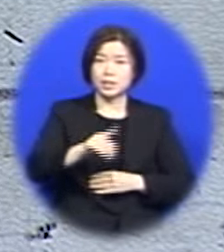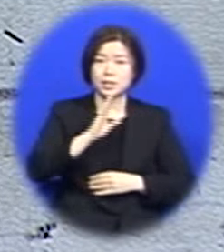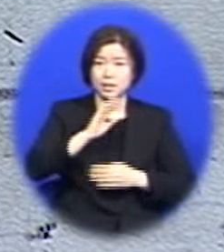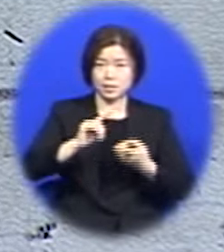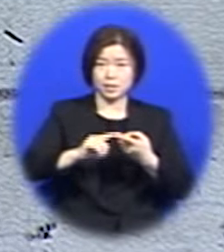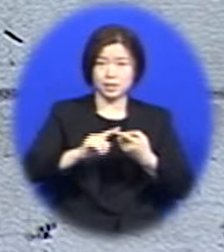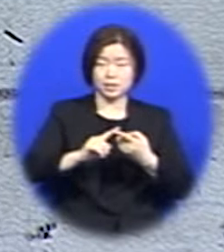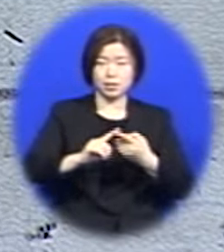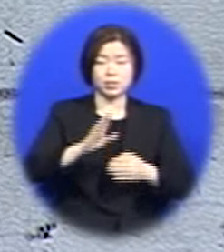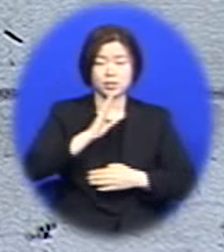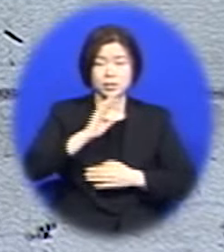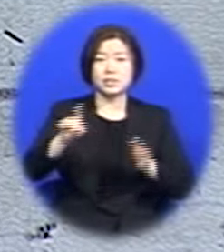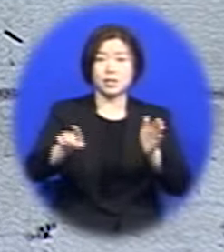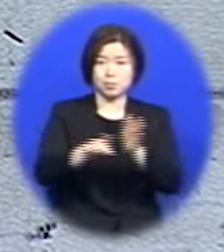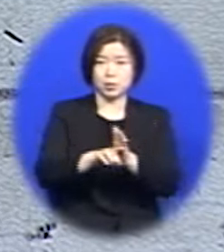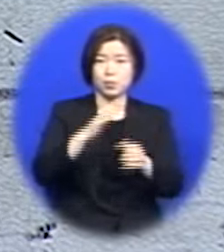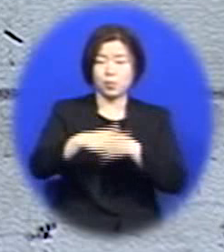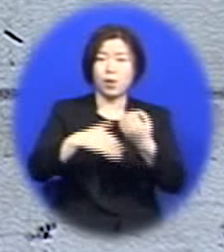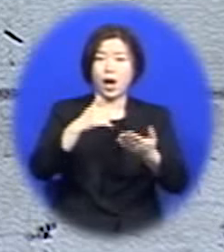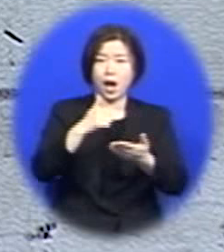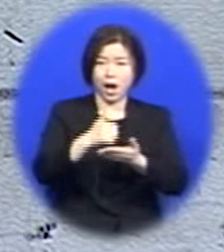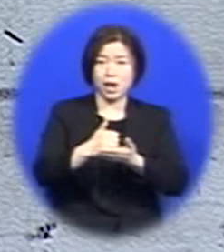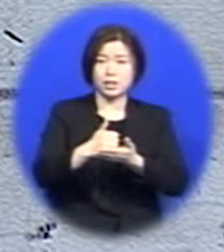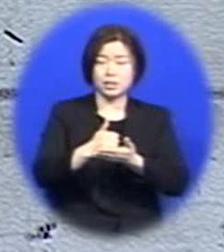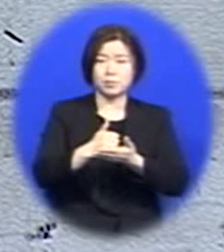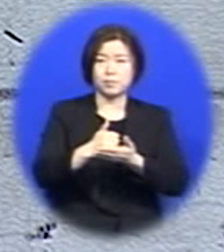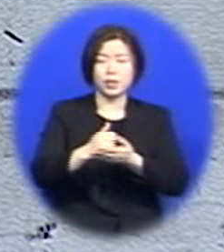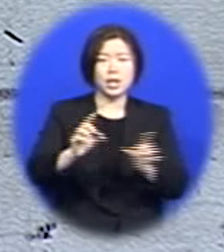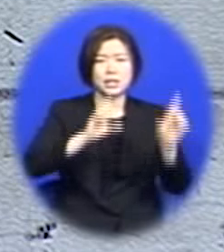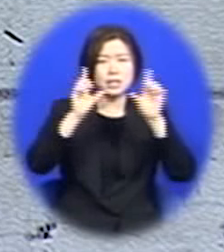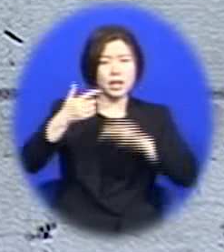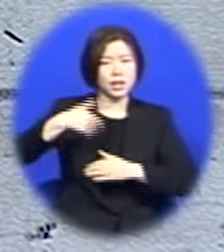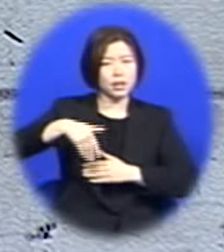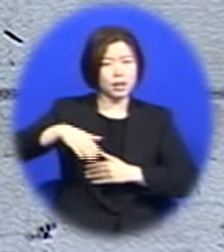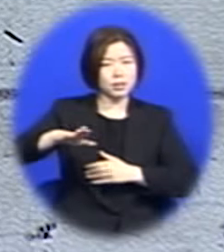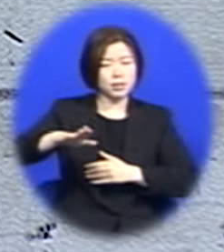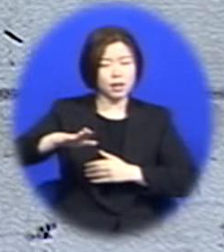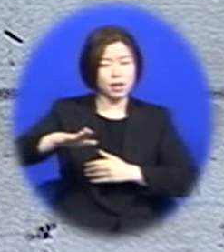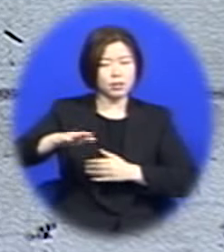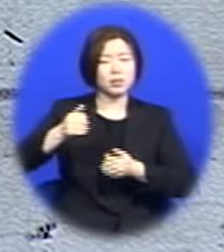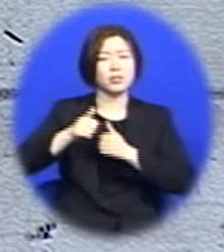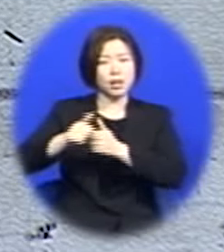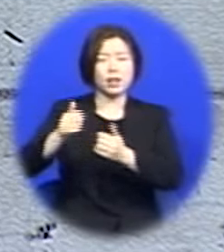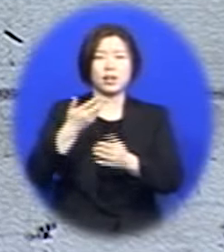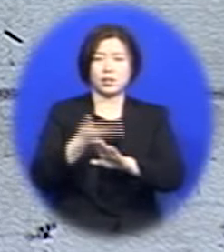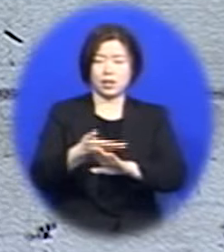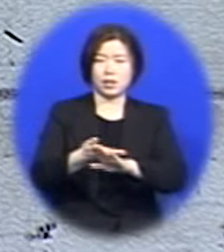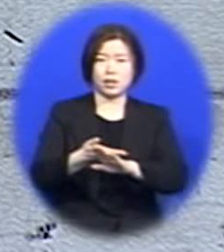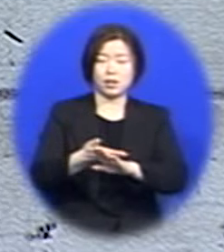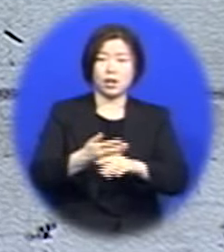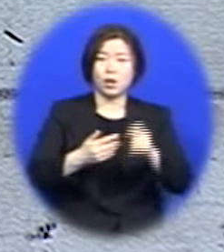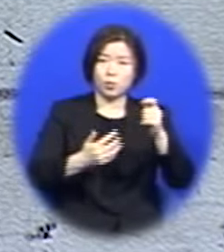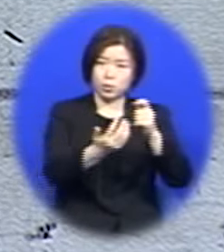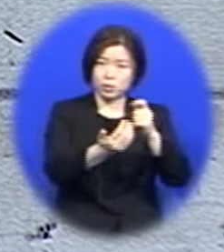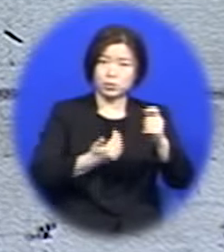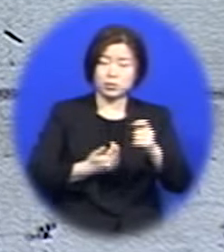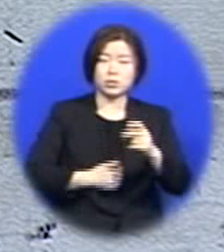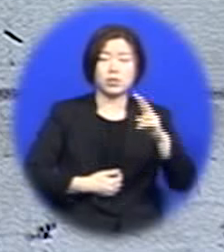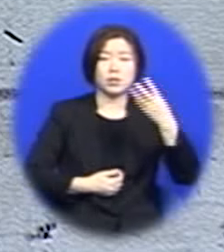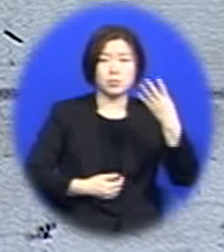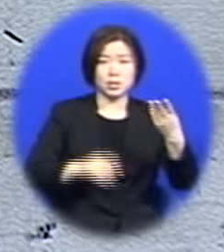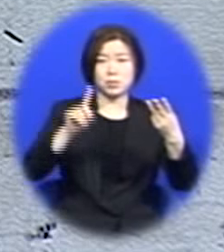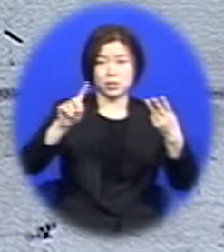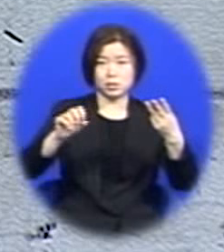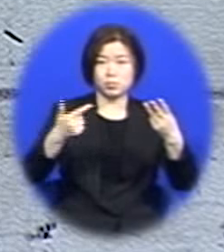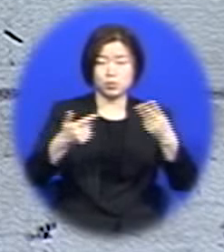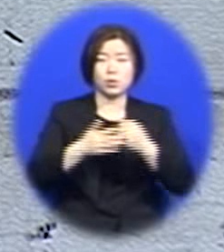진짜 믿고 하나님의 성전으로 사느냐 하는 데 달려있는 거예요. 고린도전서 3장 16절에